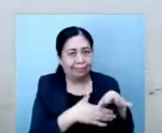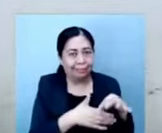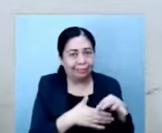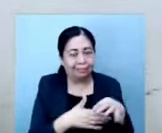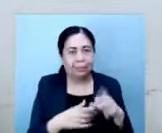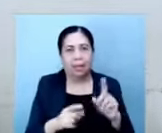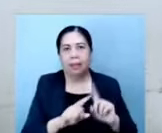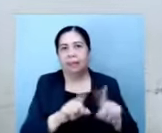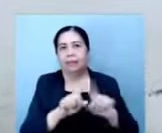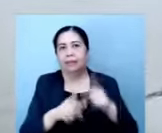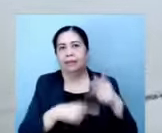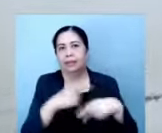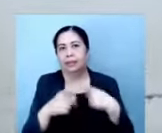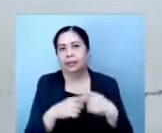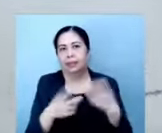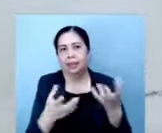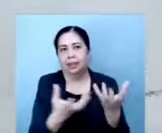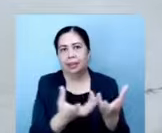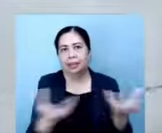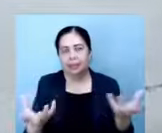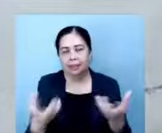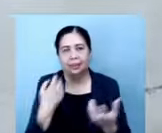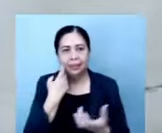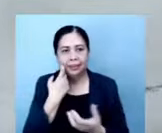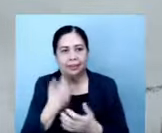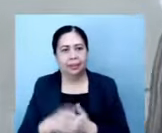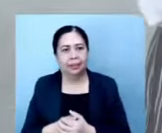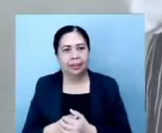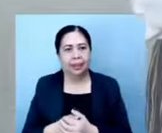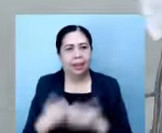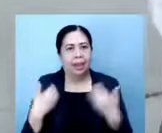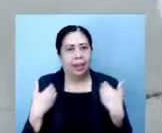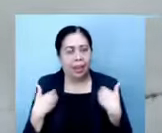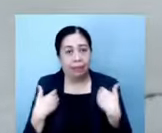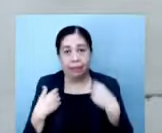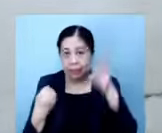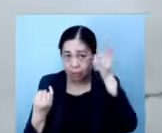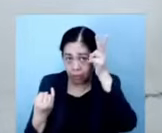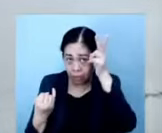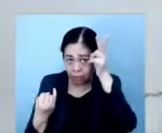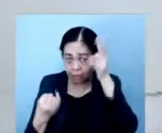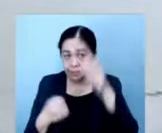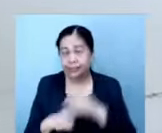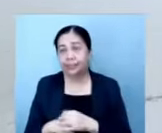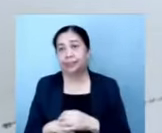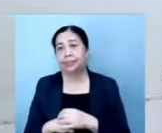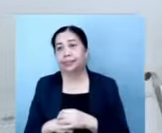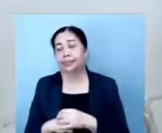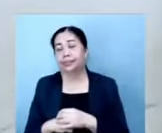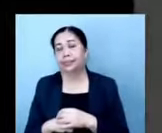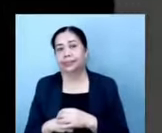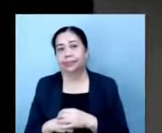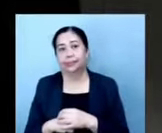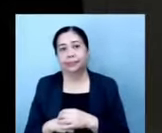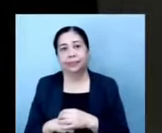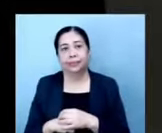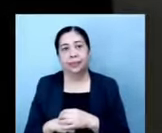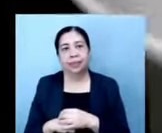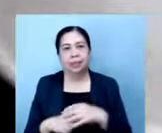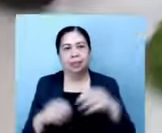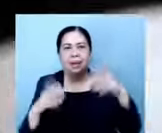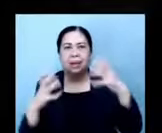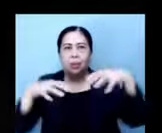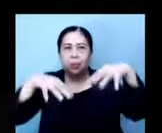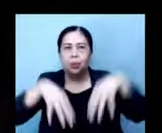components na sinasabi natin kanina. Siyempre, nandyan yung gulay, Chef, no? Yes. Yung gulay natin, blanch lang. Of course, salt. Blanch. Then